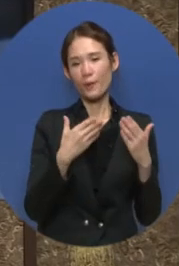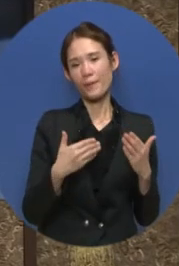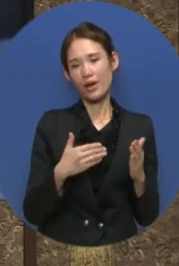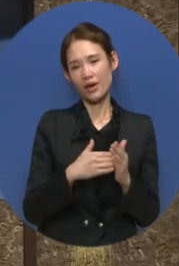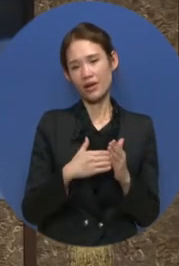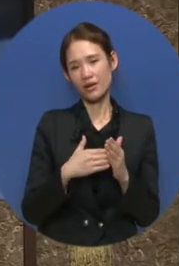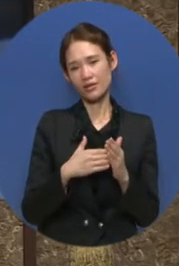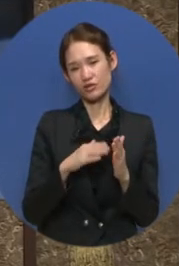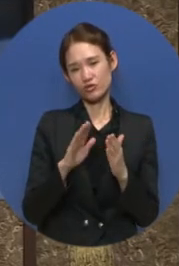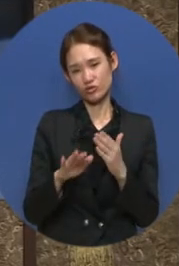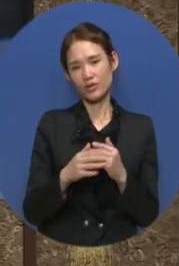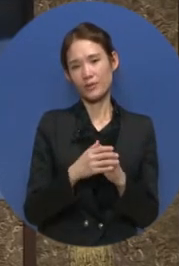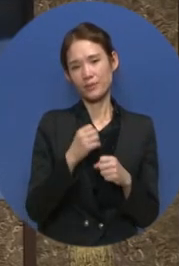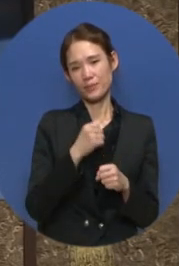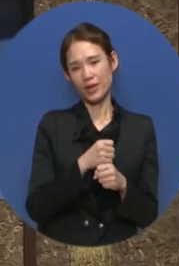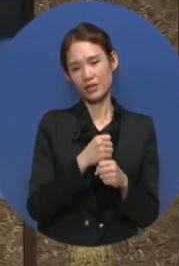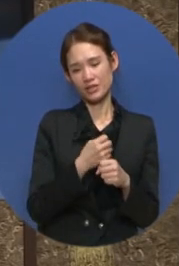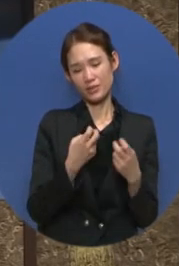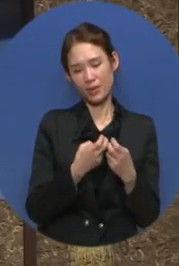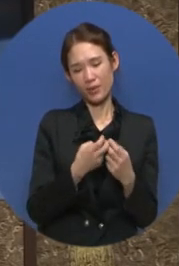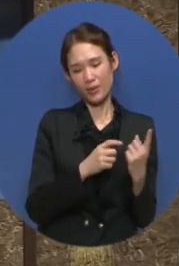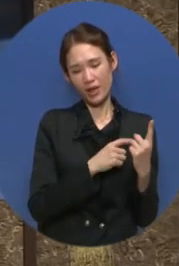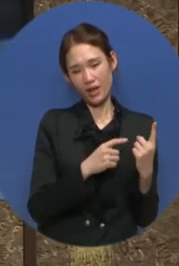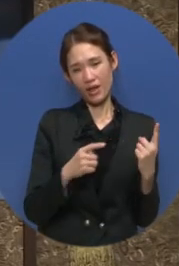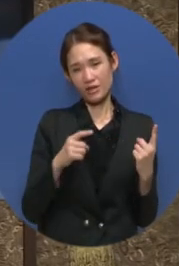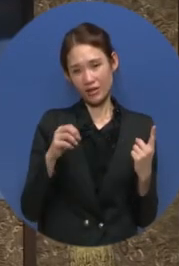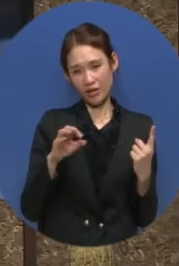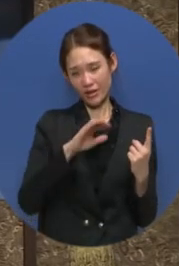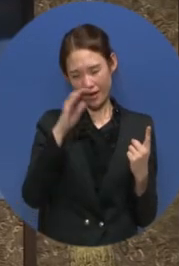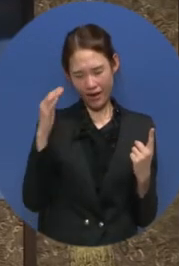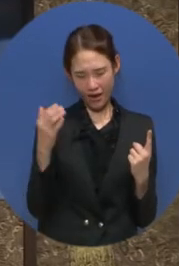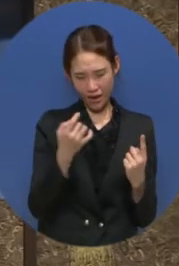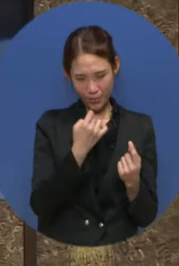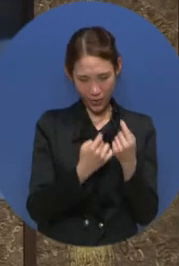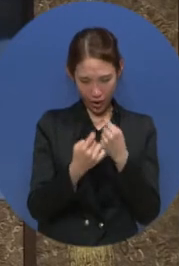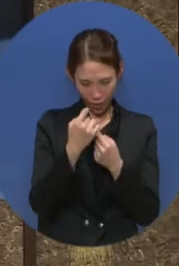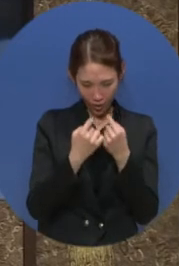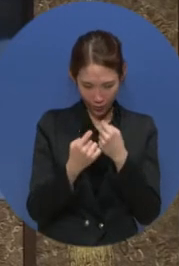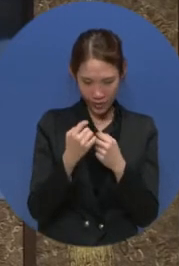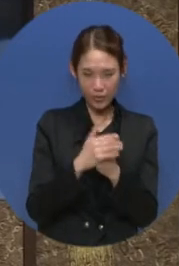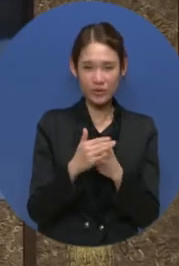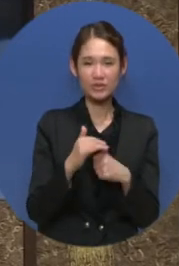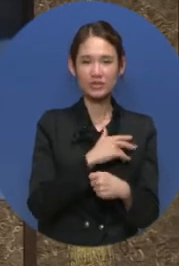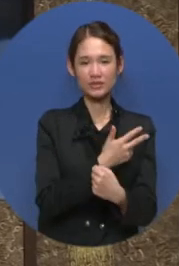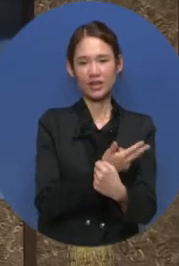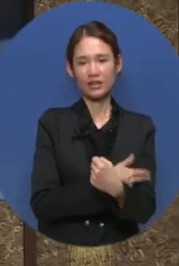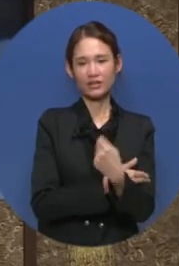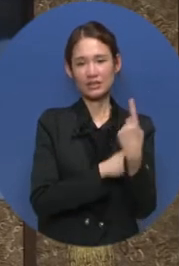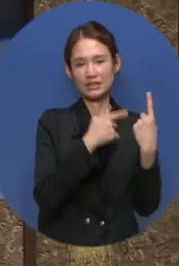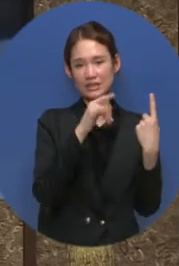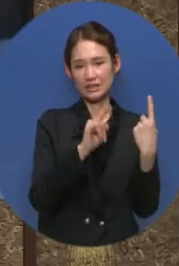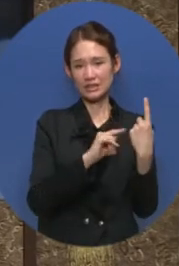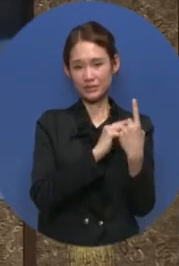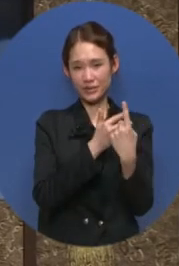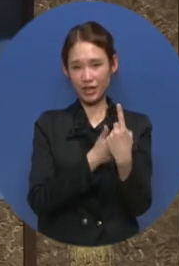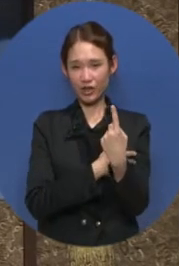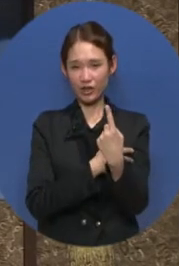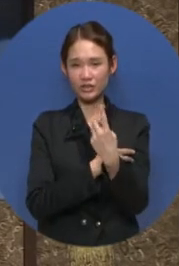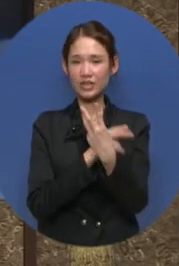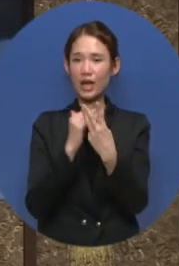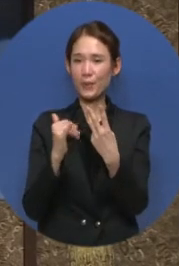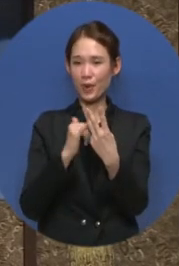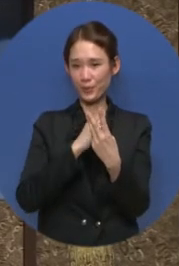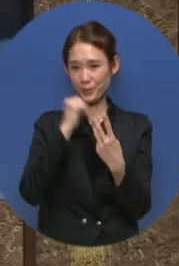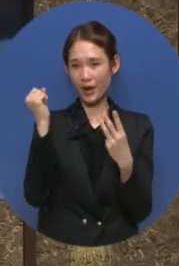네. 만드는 방법을 하나에서부터 다 배워서 오. 그리고 또 자격증도 1급 자격증 우리 세 분이 땄어요.